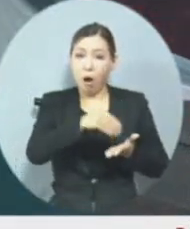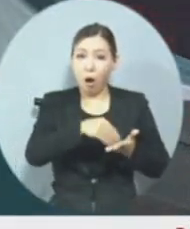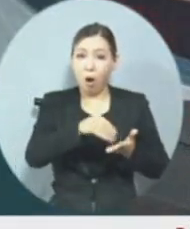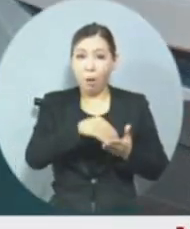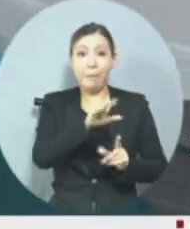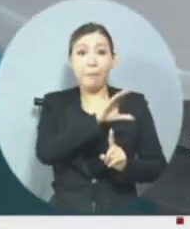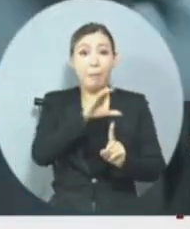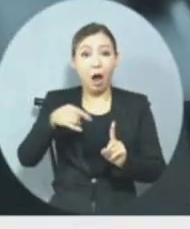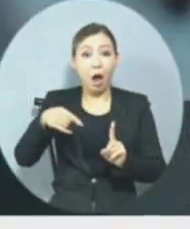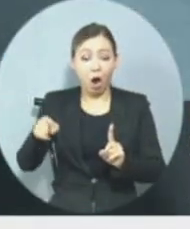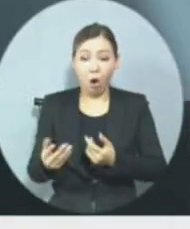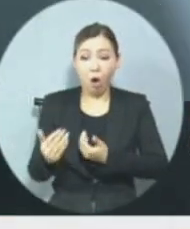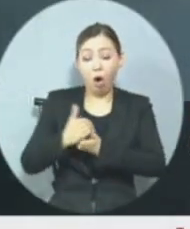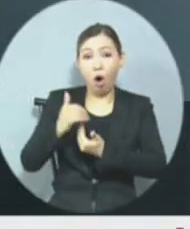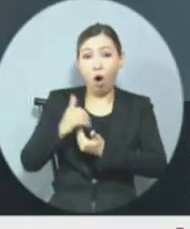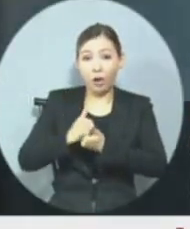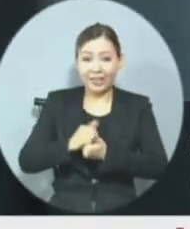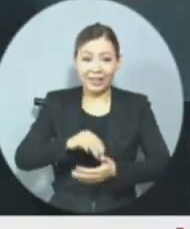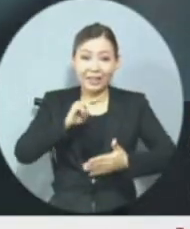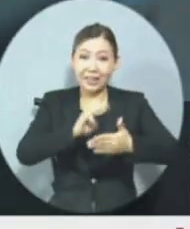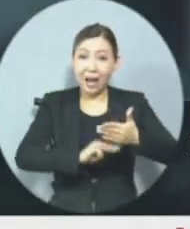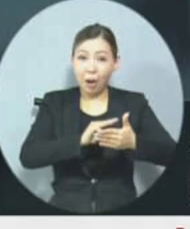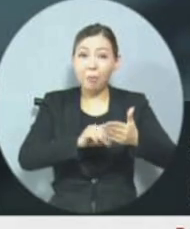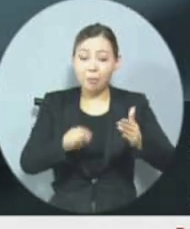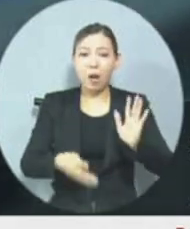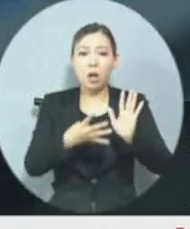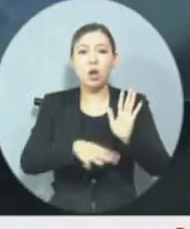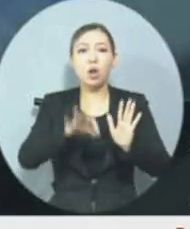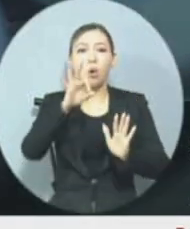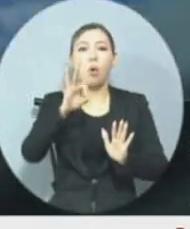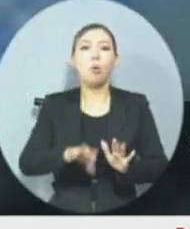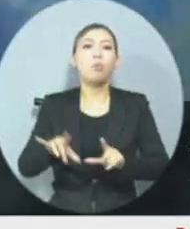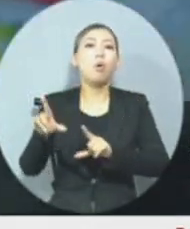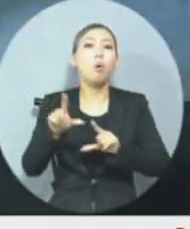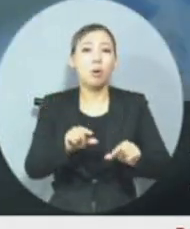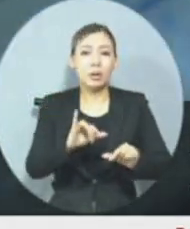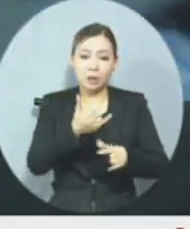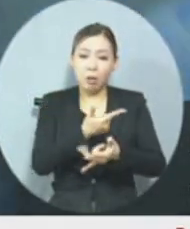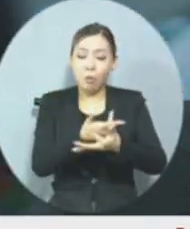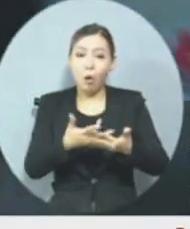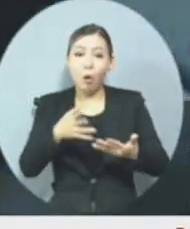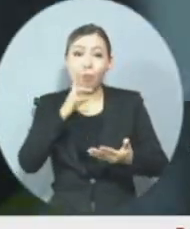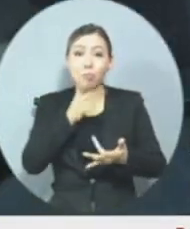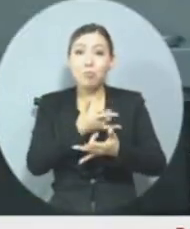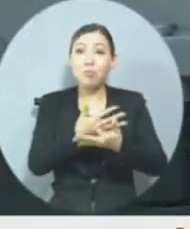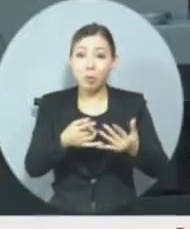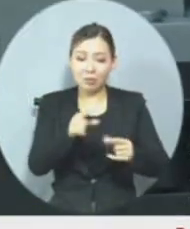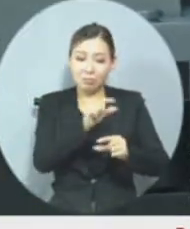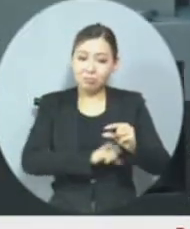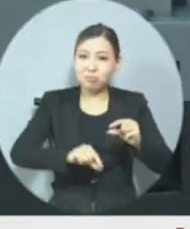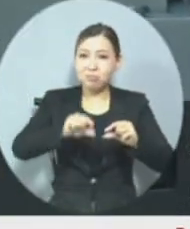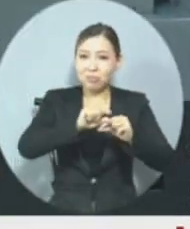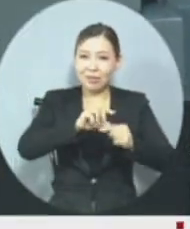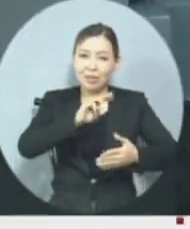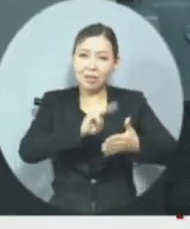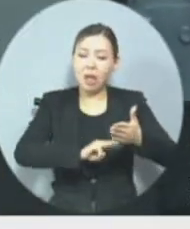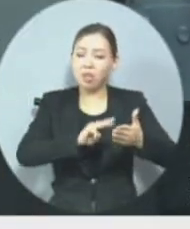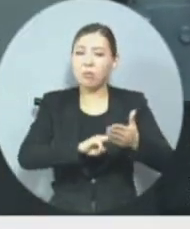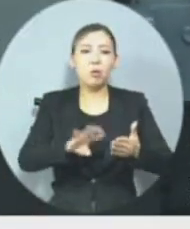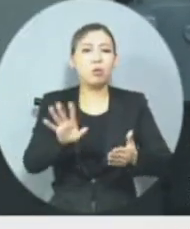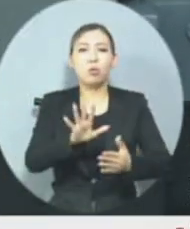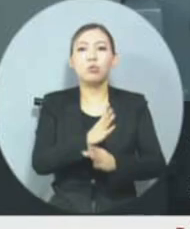ахуйн нэгжүүдийн орлогын албан татварыг 90% хөнгөлж зарим төрлийн хүнсний бүтээгдэхүүнийг нэмэгдсэн өртгийн албан татвараас чөлөөлсөн